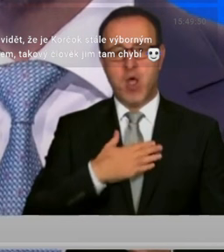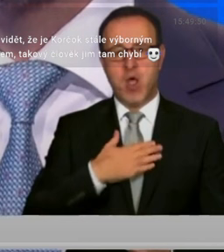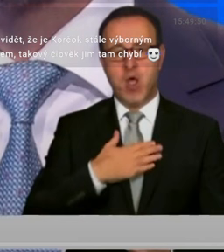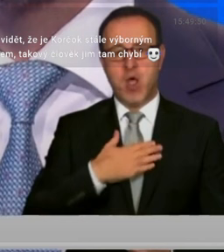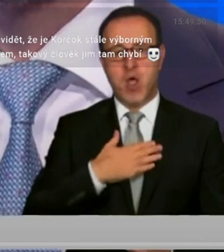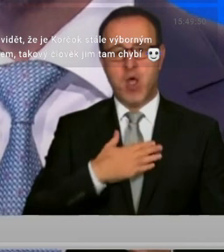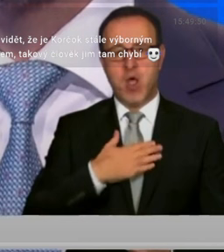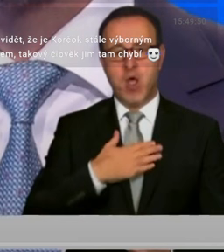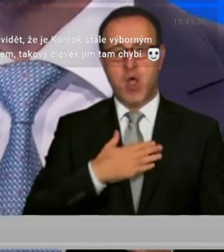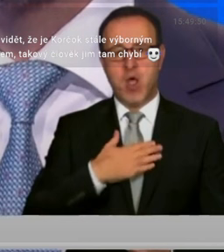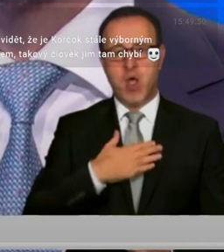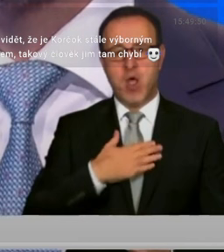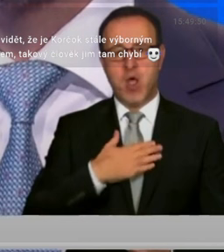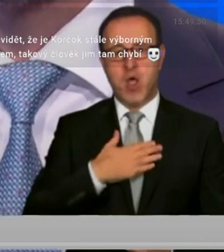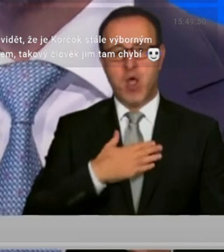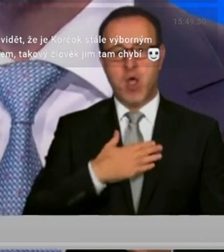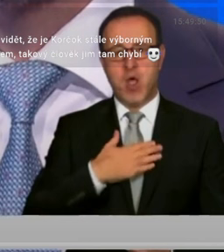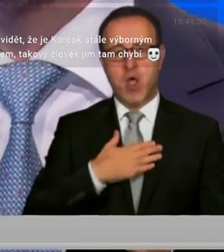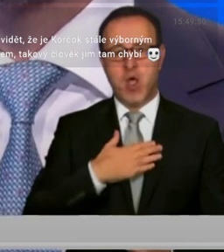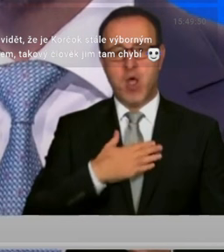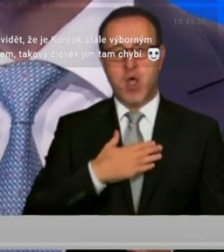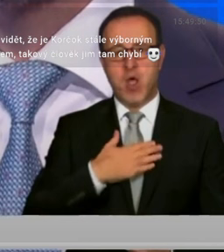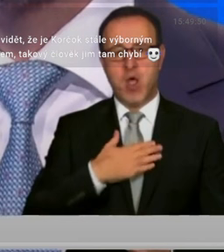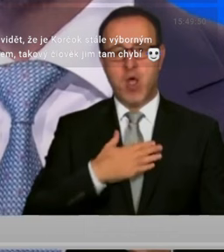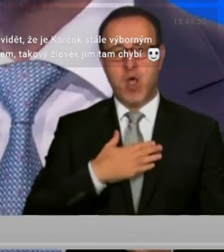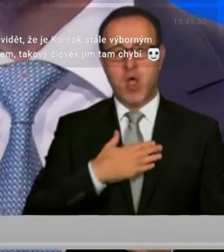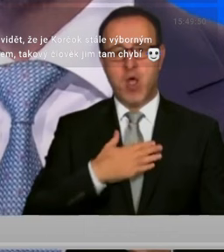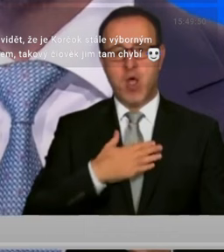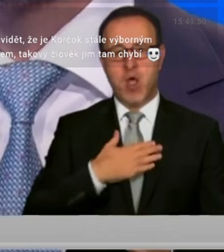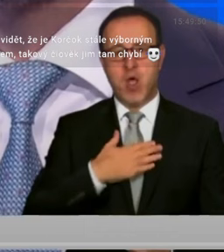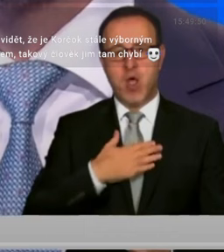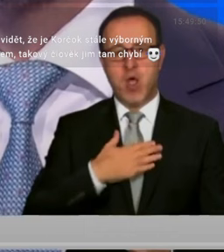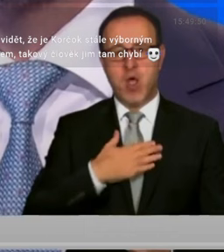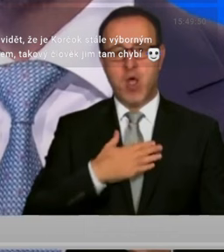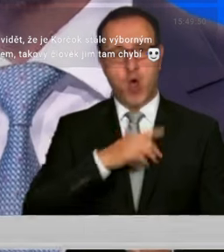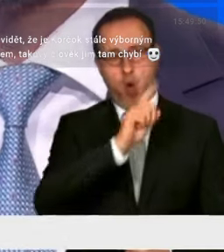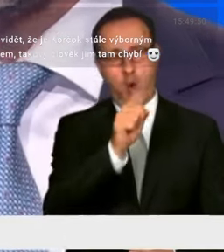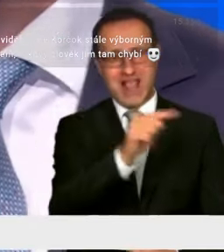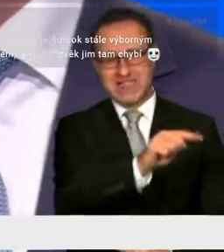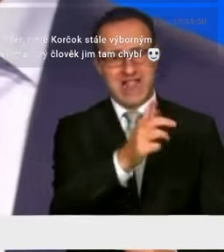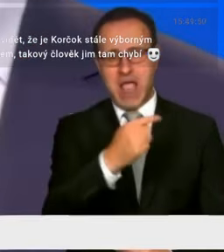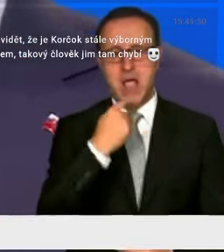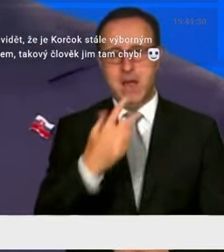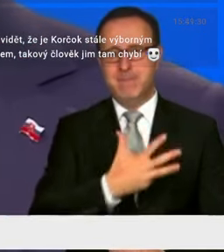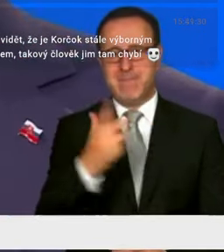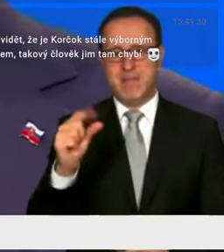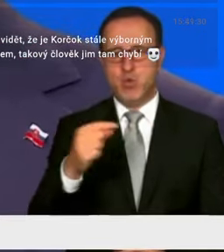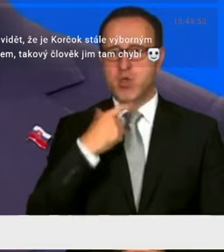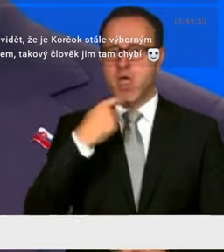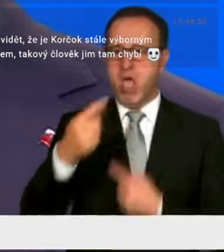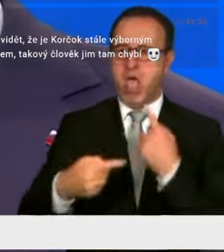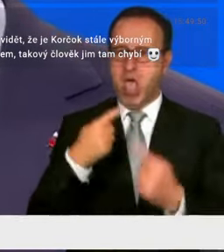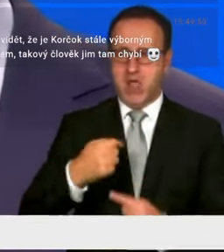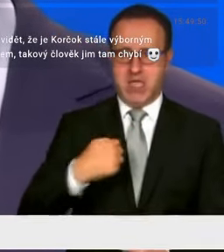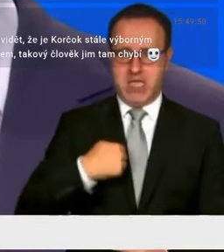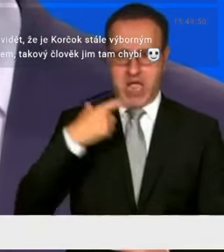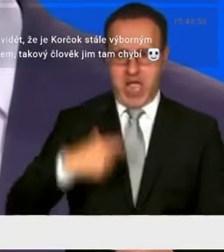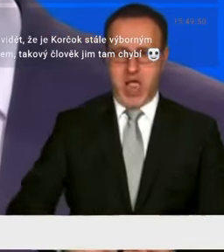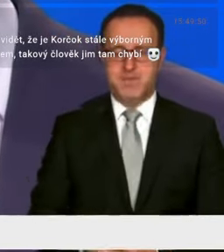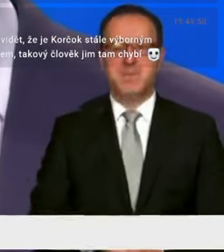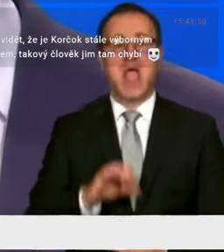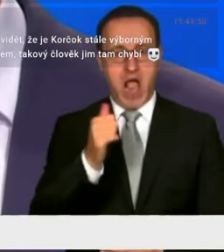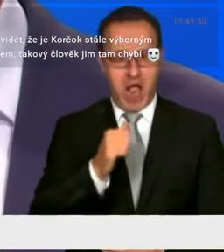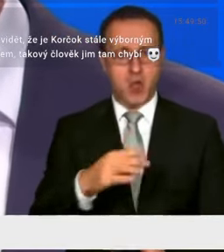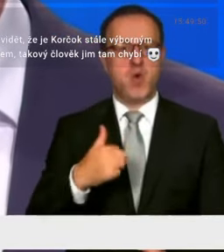myslí Jo tohle tohle posral to postal Ja som tú nemocnicu dokonca ako premiér išiel konečne Po